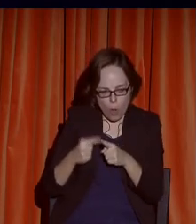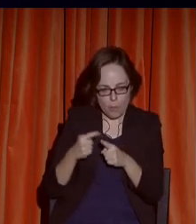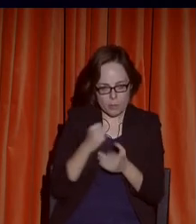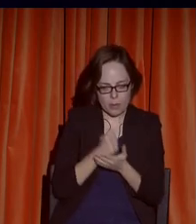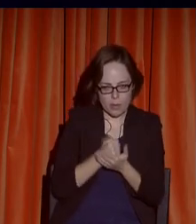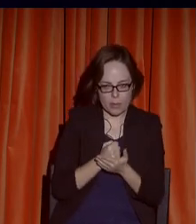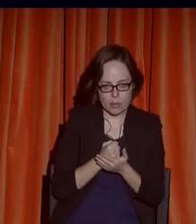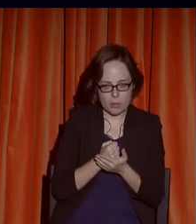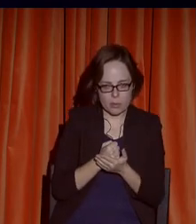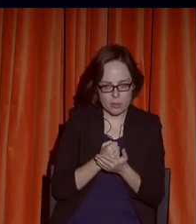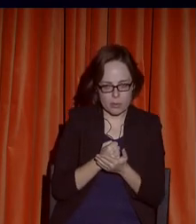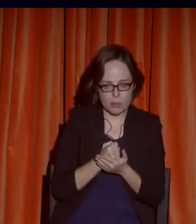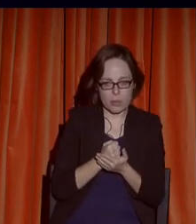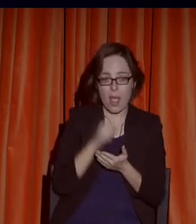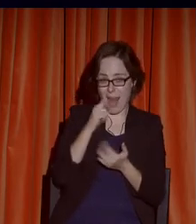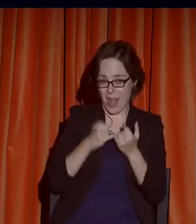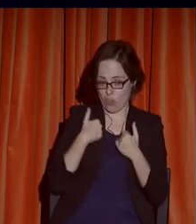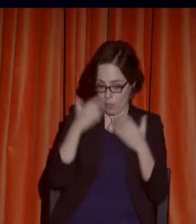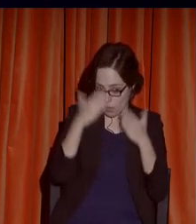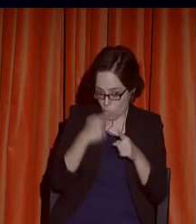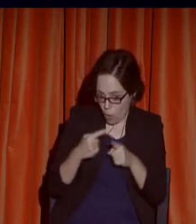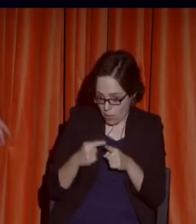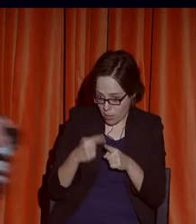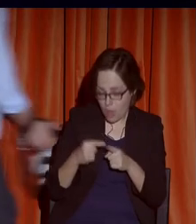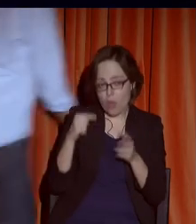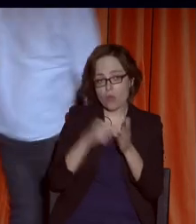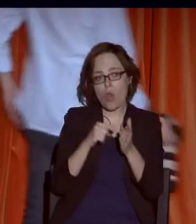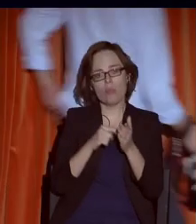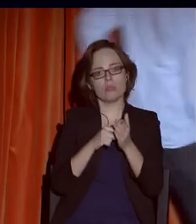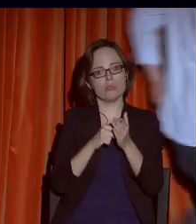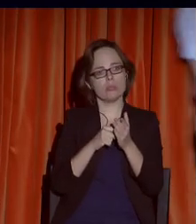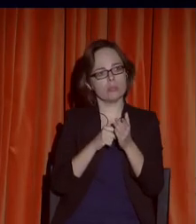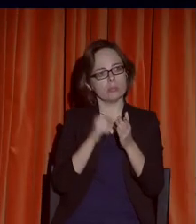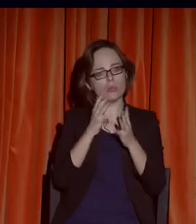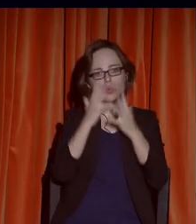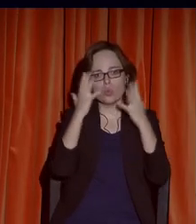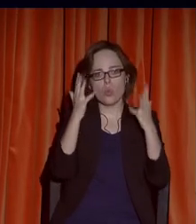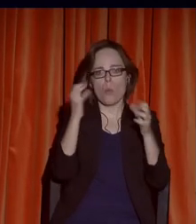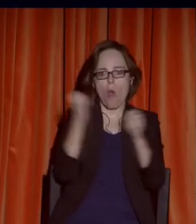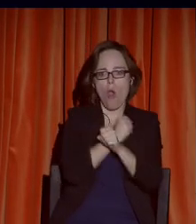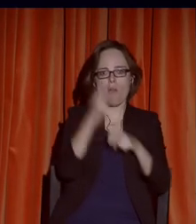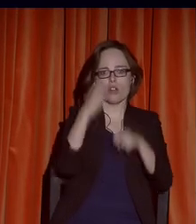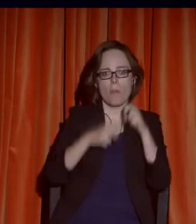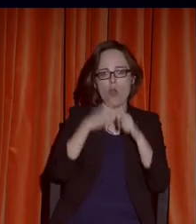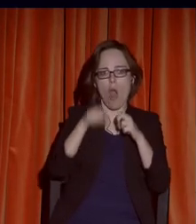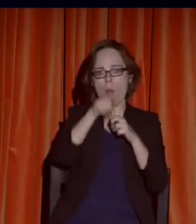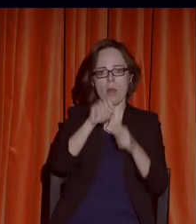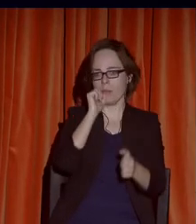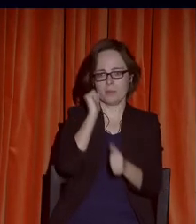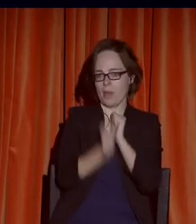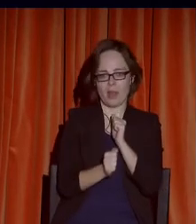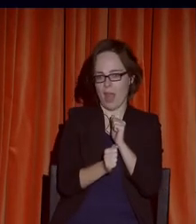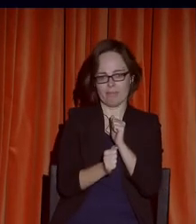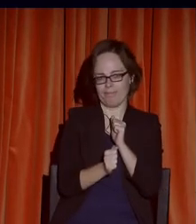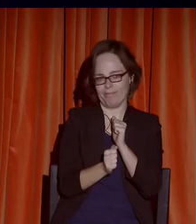wtedy realna szansa zmienienia czegoś, co jest naprawdę krytyczne dla świata,